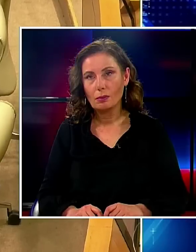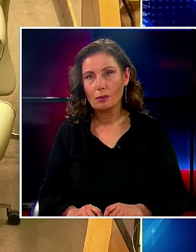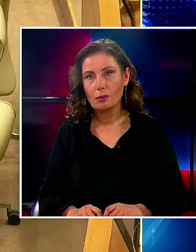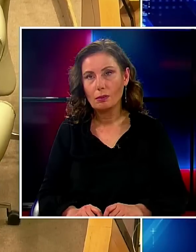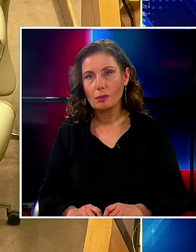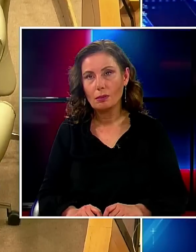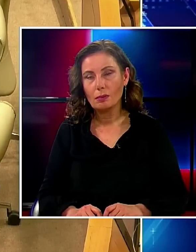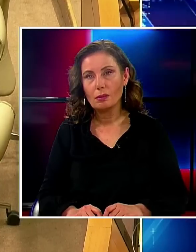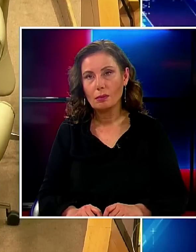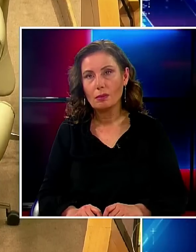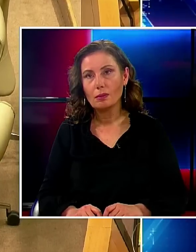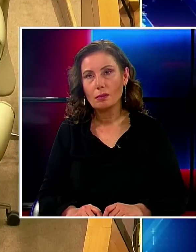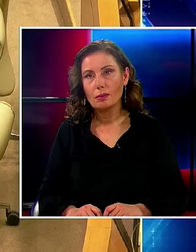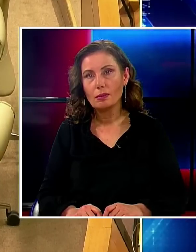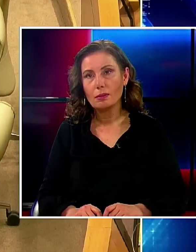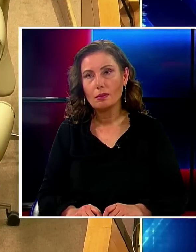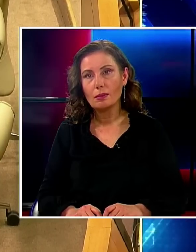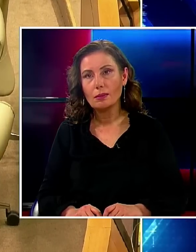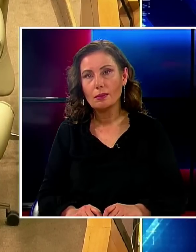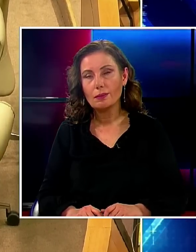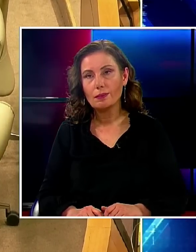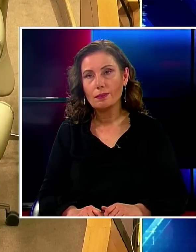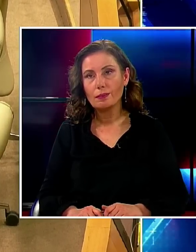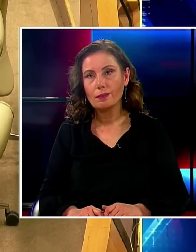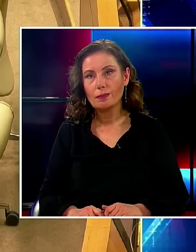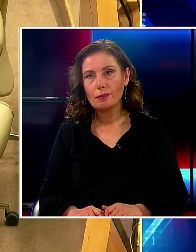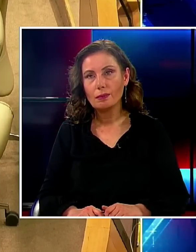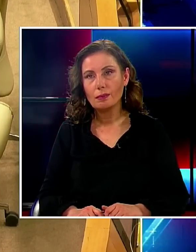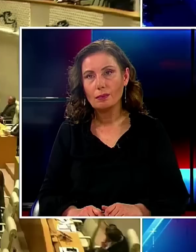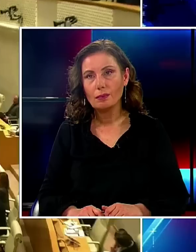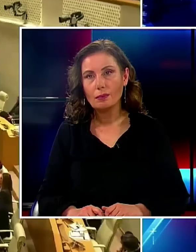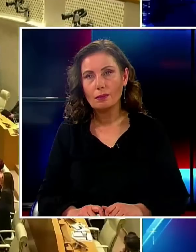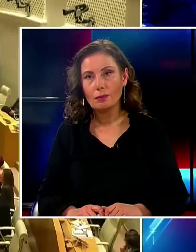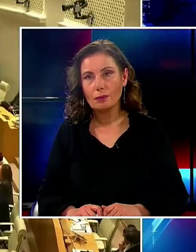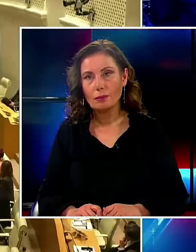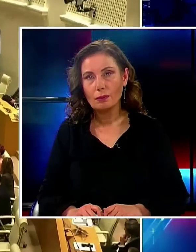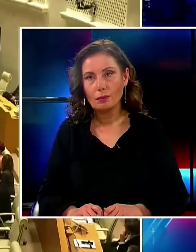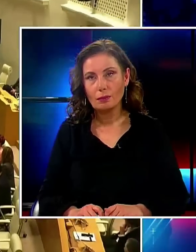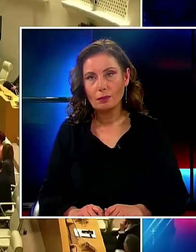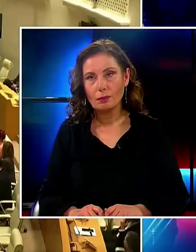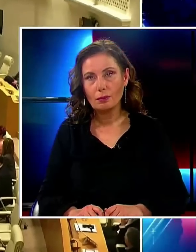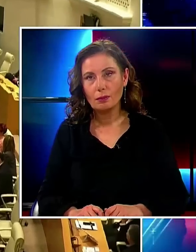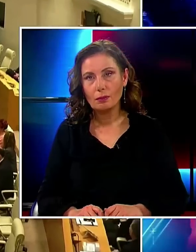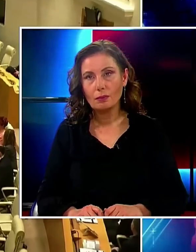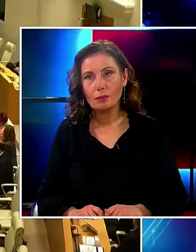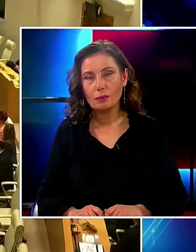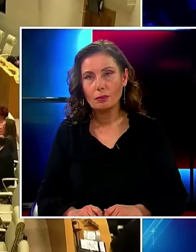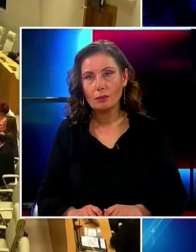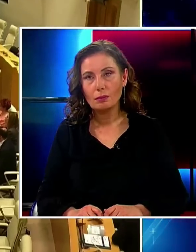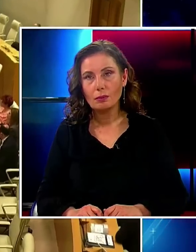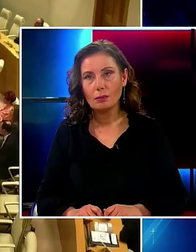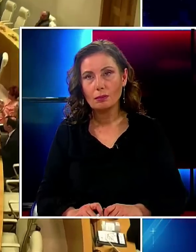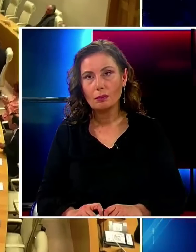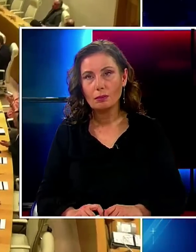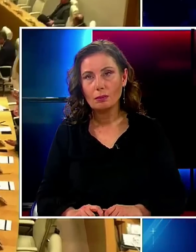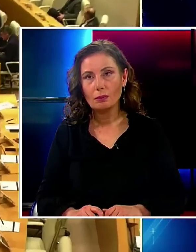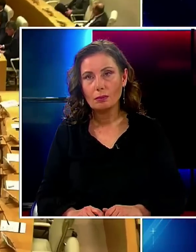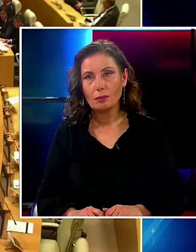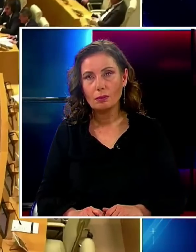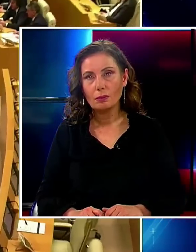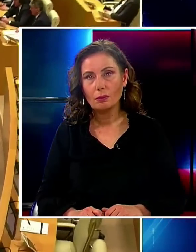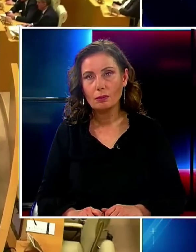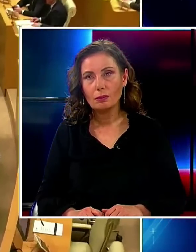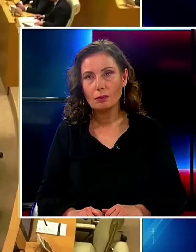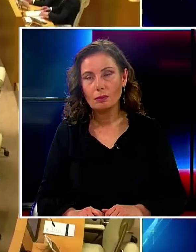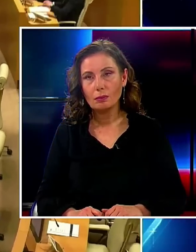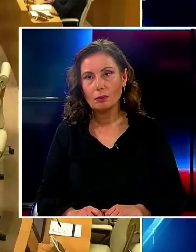ქვეყნისთვის პირველ რიგში ძალიან სწორი ნაბიჯი გადადგას. მეორე, რაც მნიშვნელოვანია ჩემი აზრით, აი ნახეთ, ჩვენ